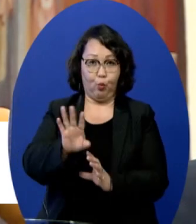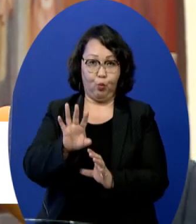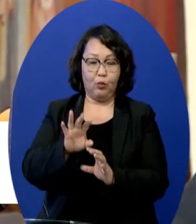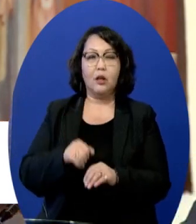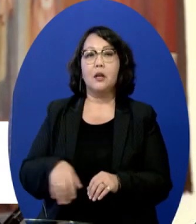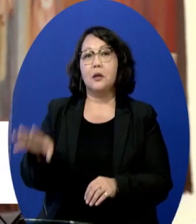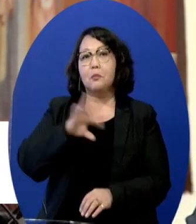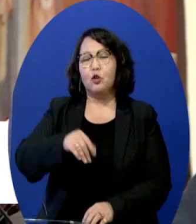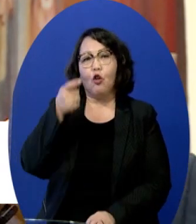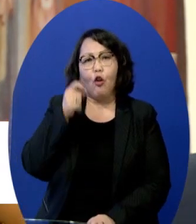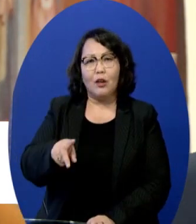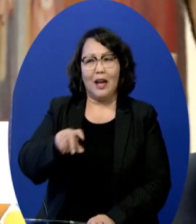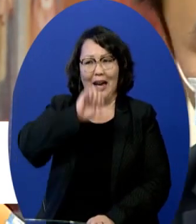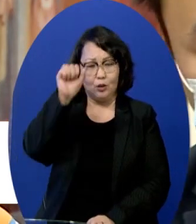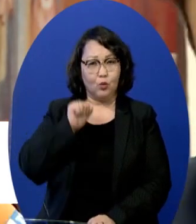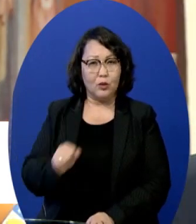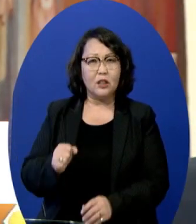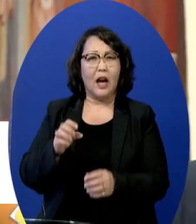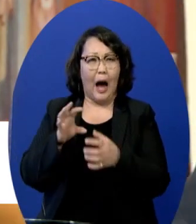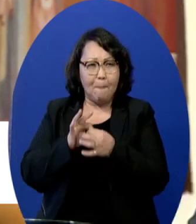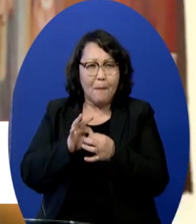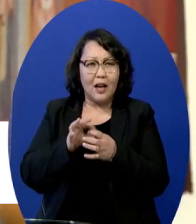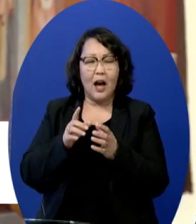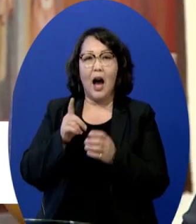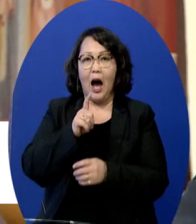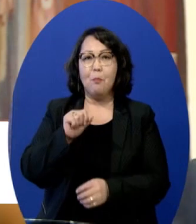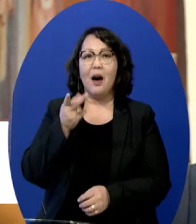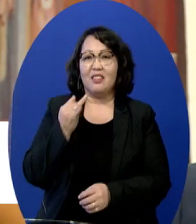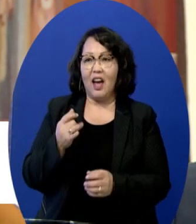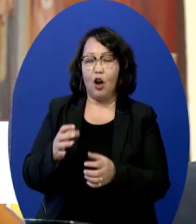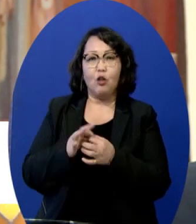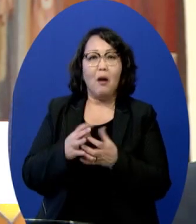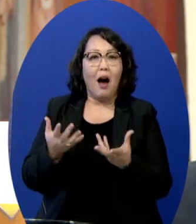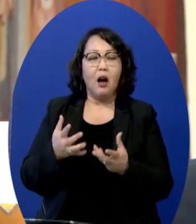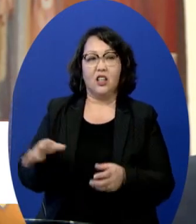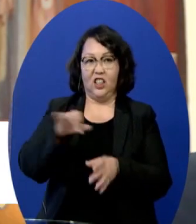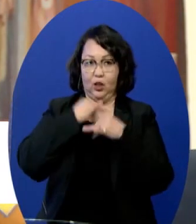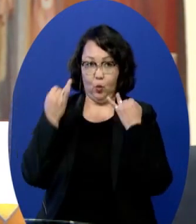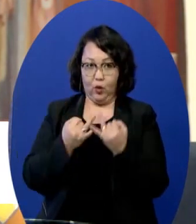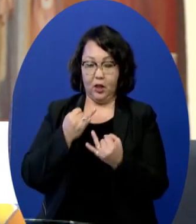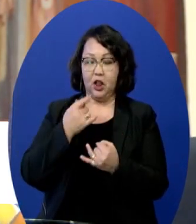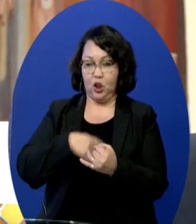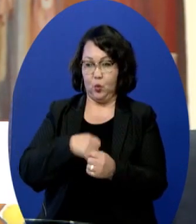ямар асуудал нь хамаатай юм бэ гэхэлээр улсын их хурлын гишүүнийг ажил үргээ гүйцэтгэхэд явж хат нь улсын их